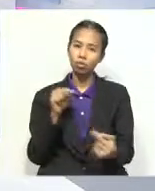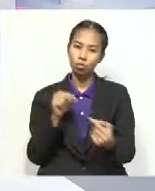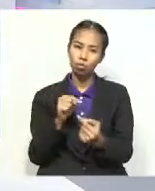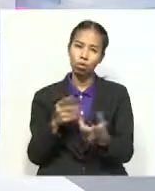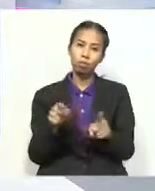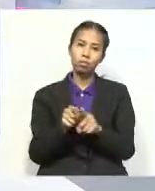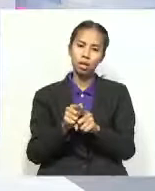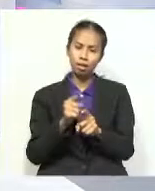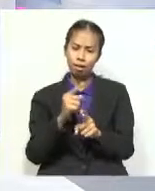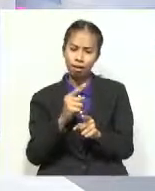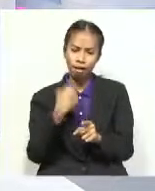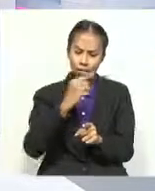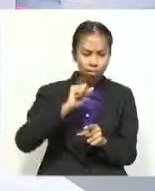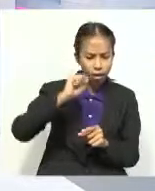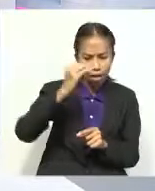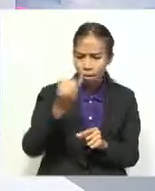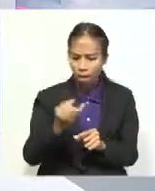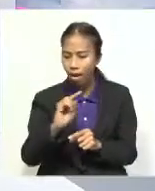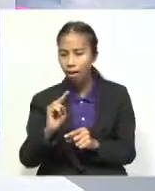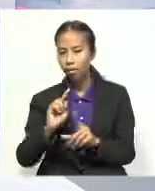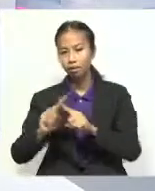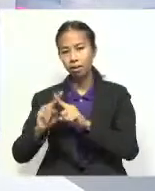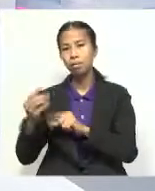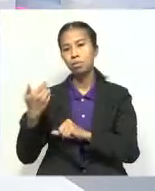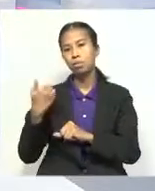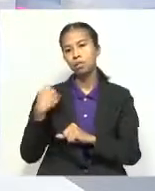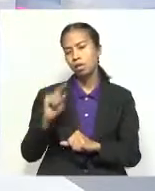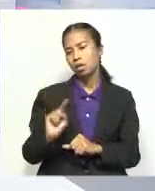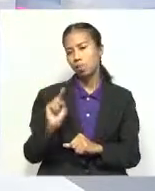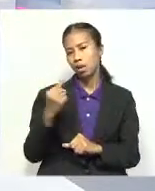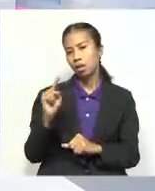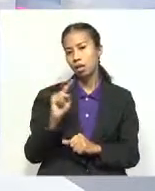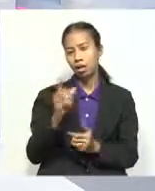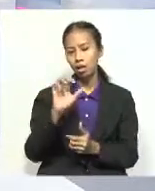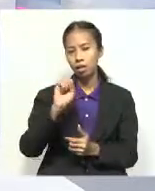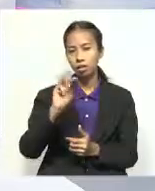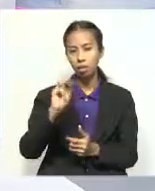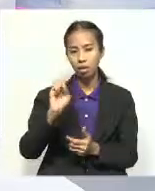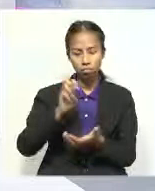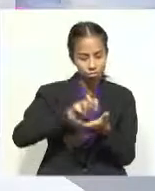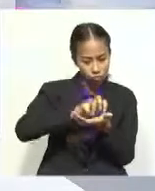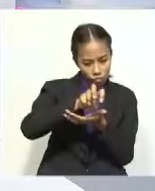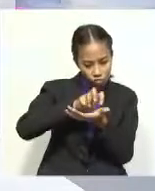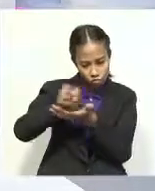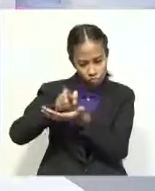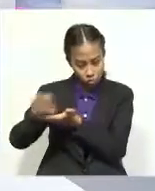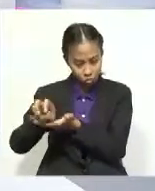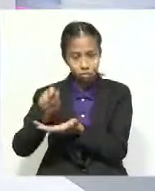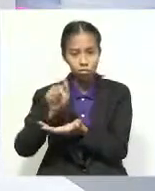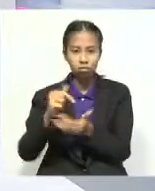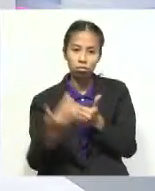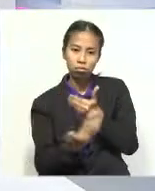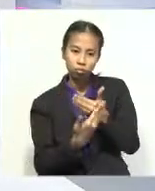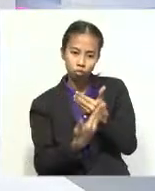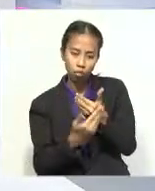องของการทายผลฟุตบอลคู่ต่างๆนะคะแต่ว่าล่าสุดมีวิธีการใหม่ค่ะส่งข้อความเข้ามาทางโทรศัพท์ SMS นั่นเอง